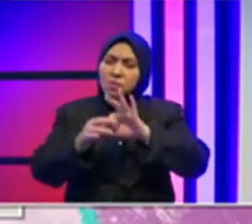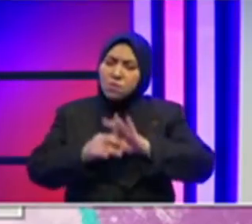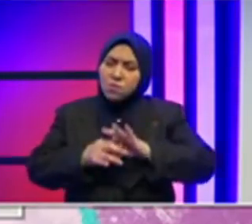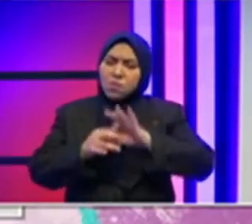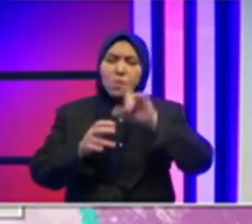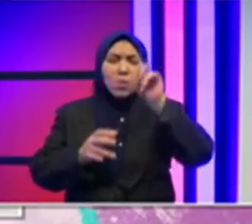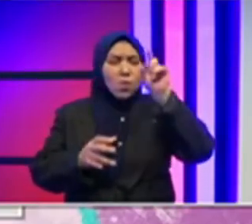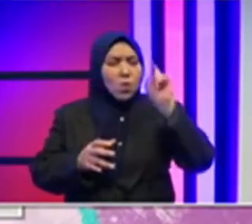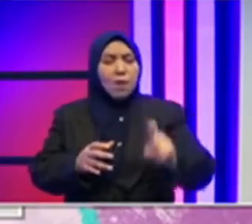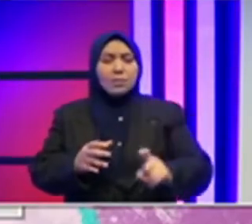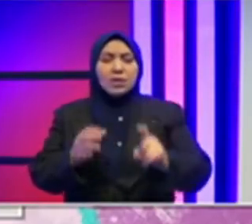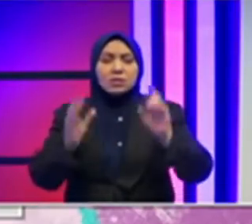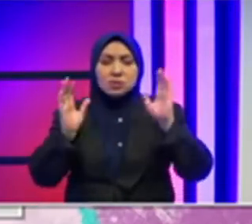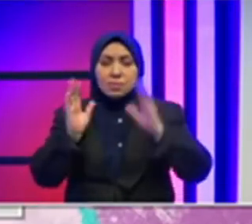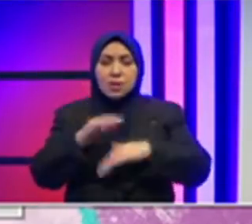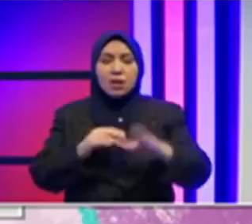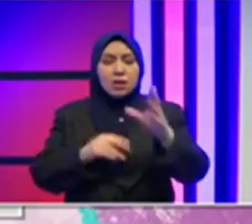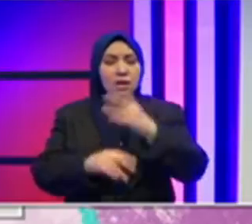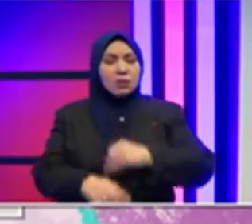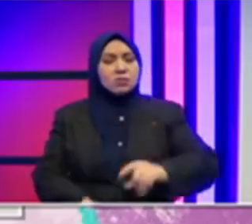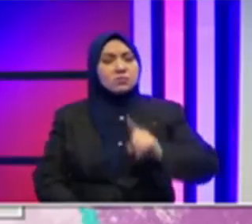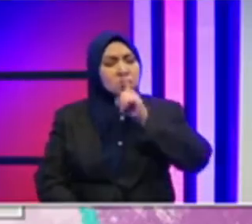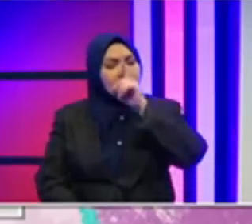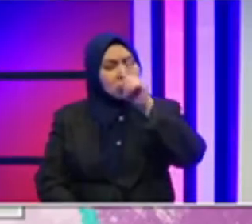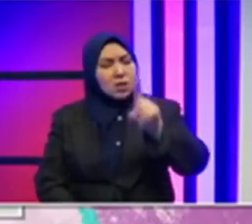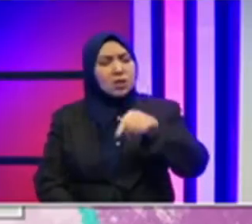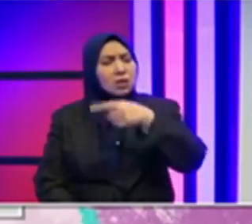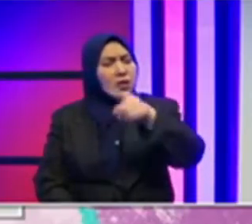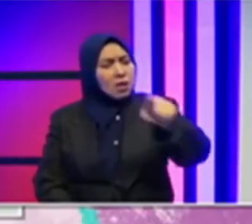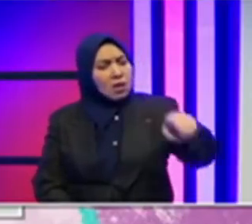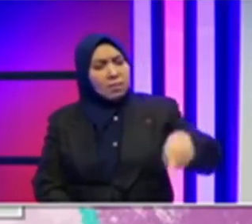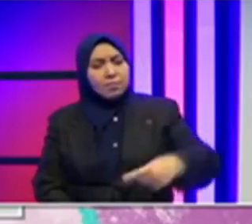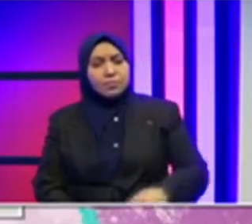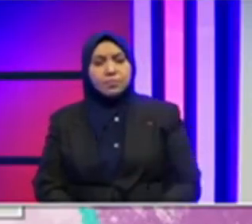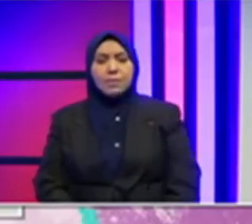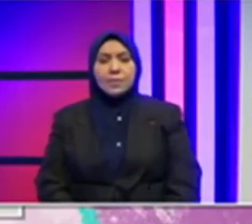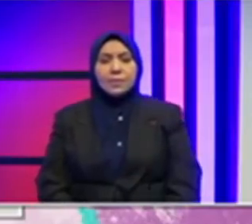وأنه يحيي الموتى